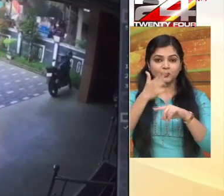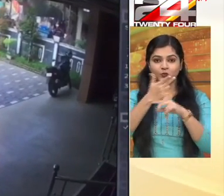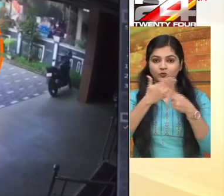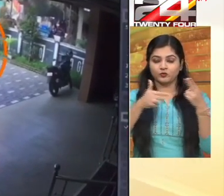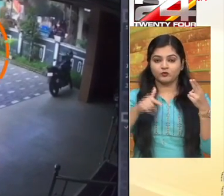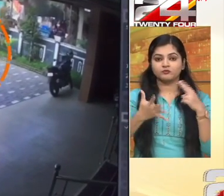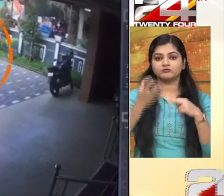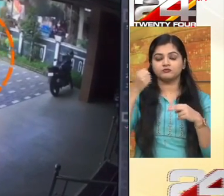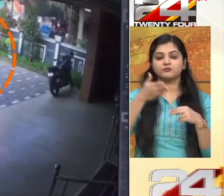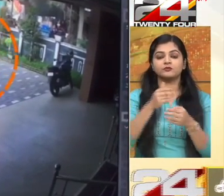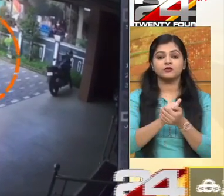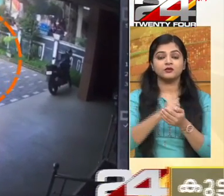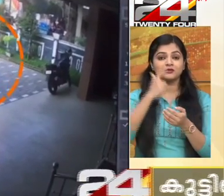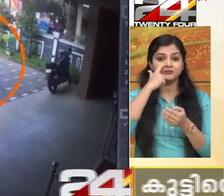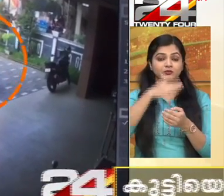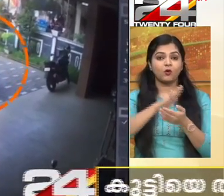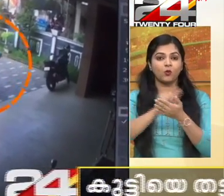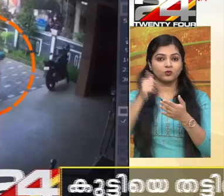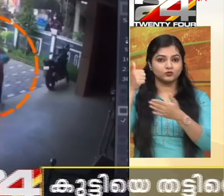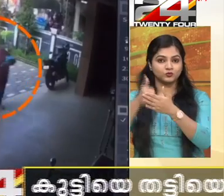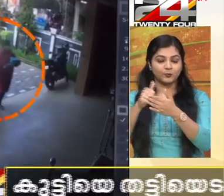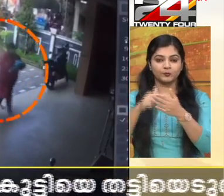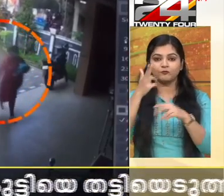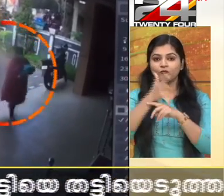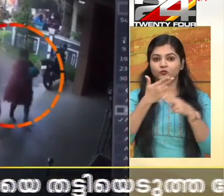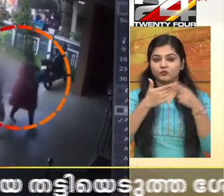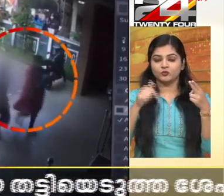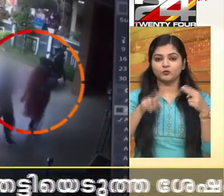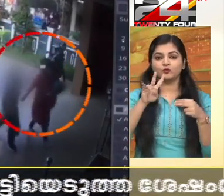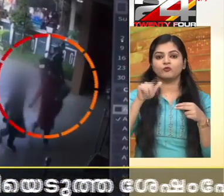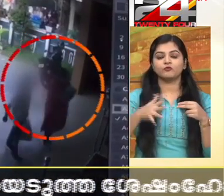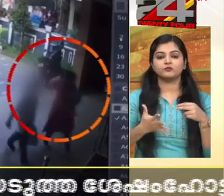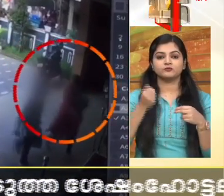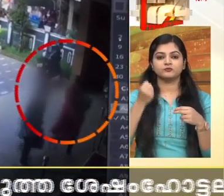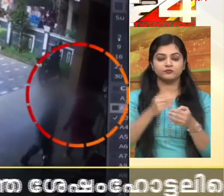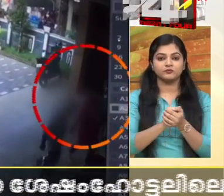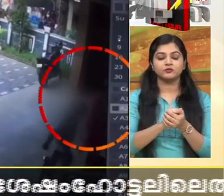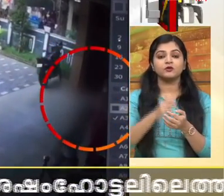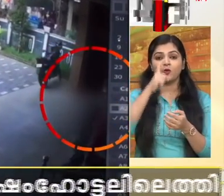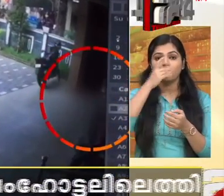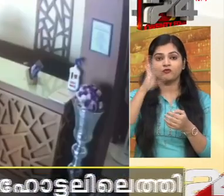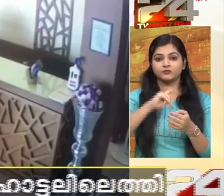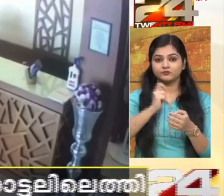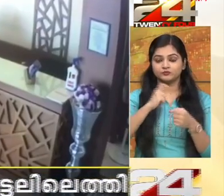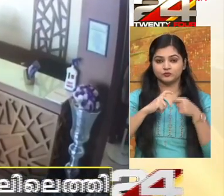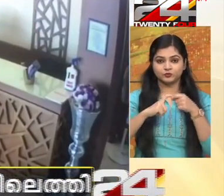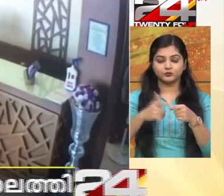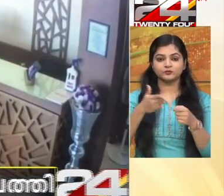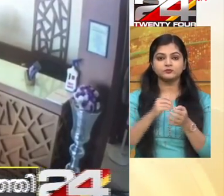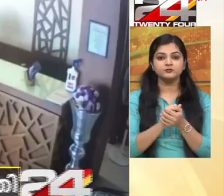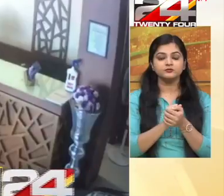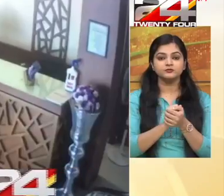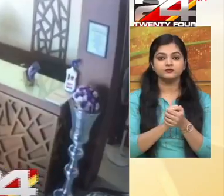കുഞ്ഞുമായി നീതുരാജ് ഹോട്ടലിൽ എത്തുന്ന ദൃശ്യങ്ങളാണ് ഇപ്പോൾ 24-ന് ലഭിച്ചിരിക്കുന്നത്. വിഷ്ണു സുരേഷ് കോട്ടയത്ത് നിന്ന് വിവരങ്ങളുമായി ചേരുന്നുണ്ട്.